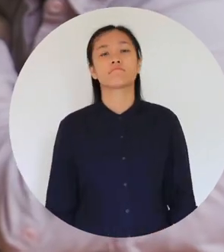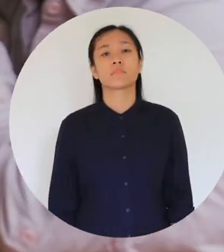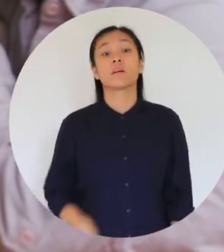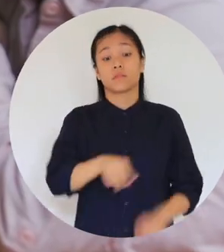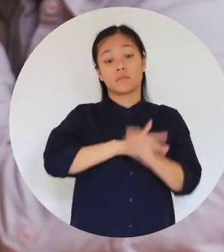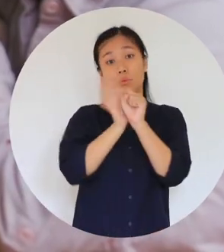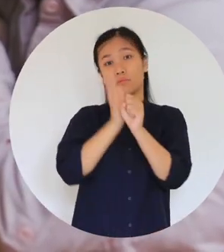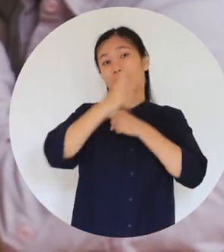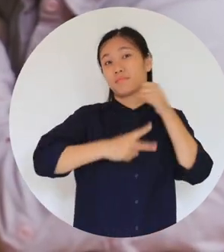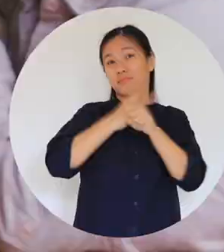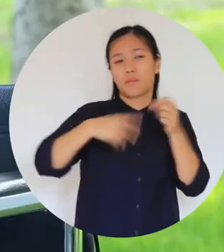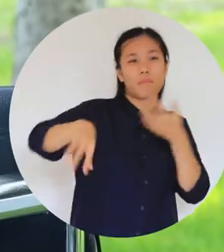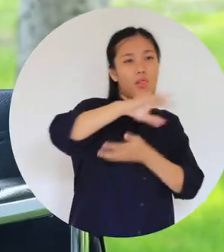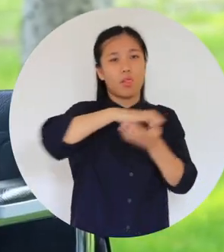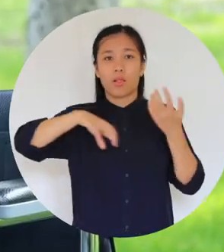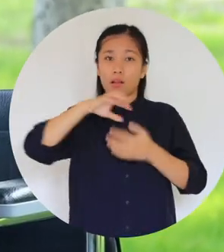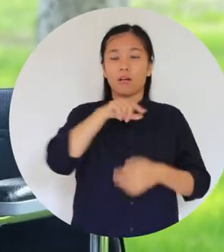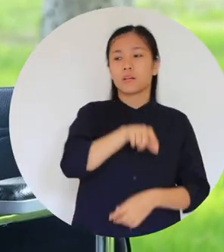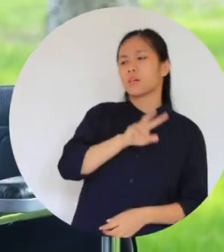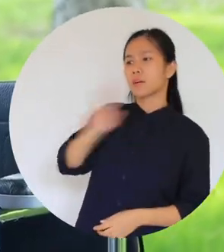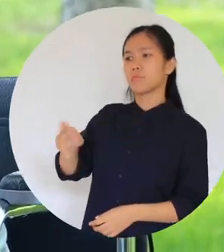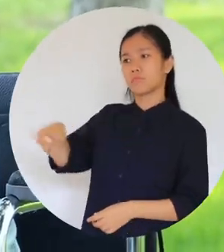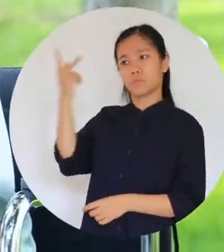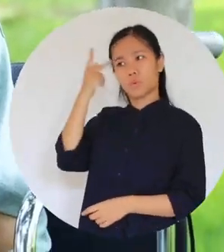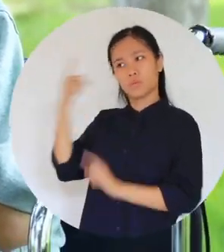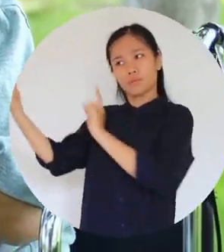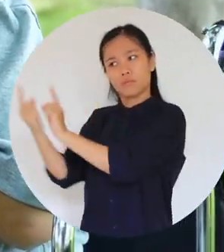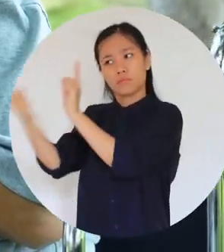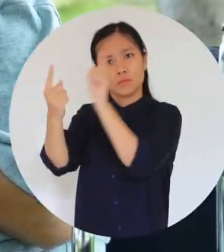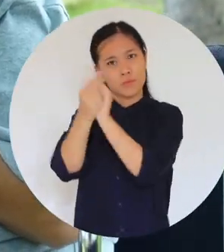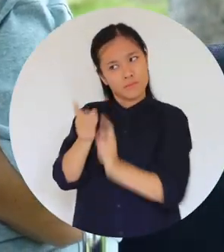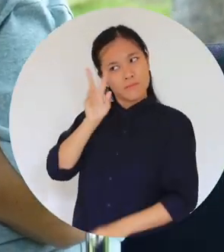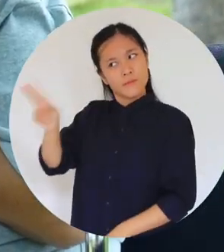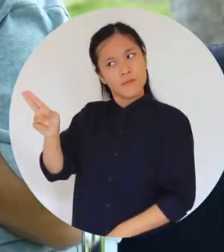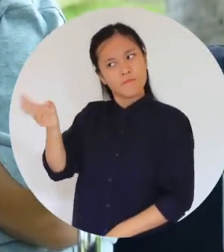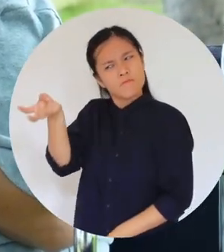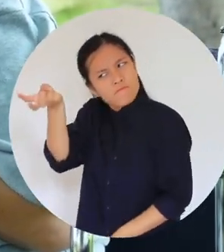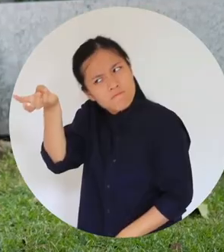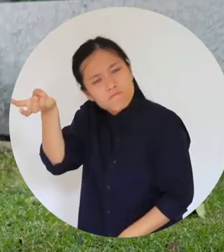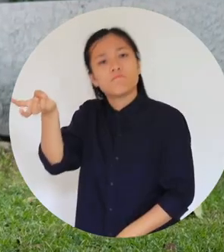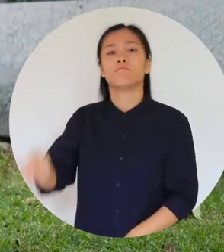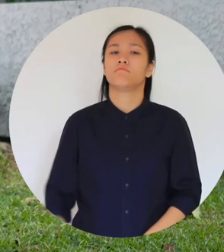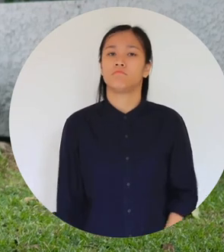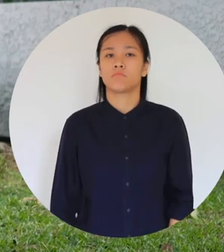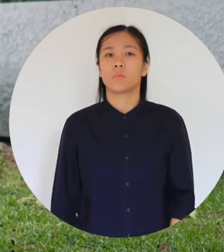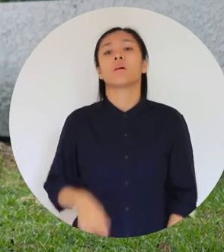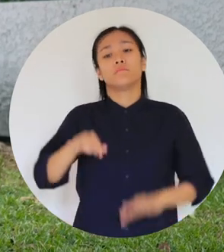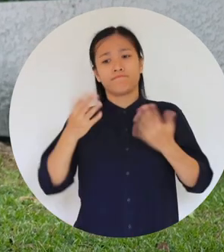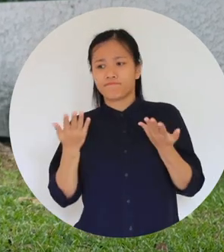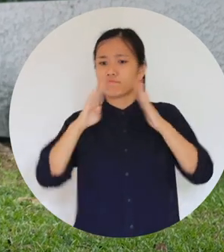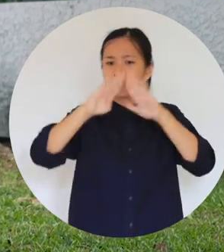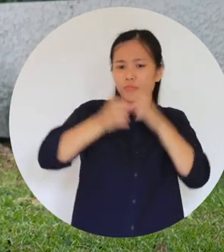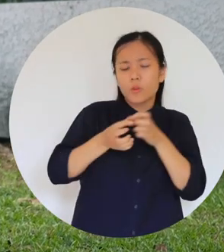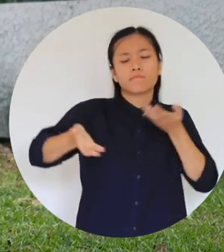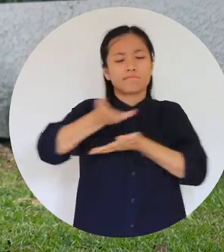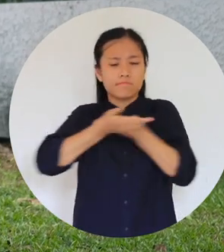dịch bệnh COVID phức tạp, người chăm sóc cấm hoặc hạn chế cho người khuyết tật tiếp xúc với những người xung quanh, hoặc khi gia đình có những quyết định